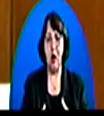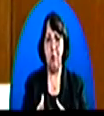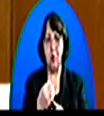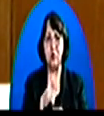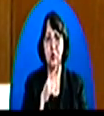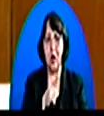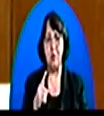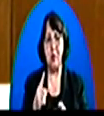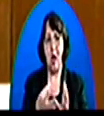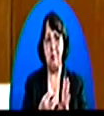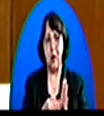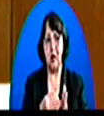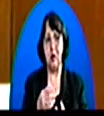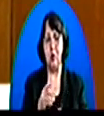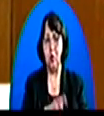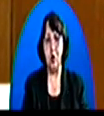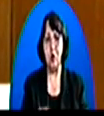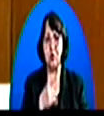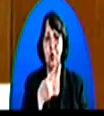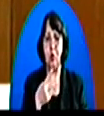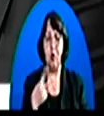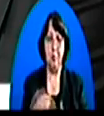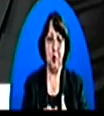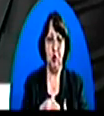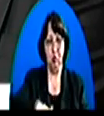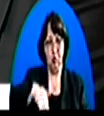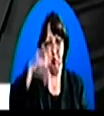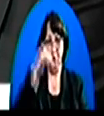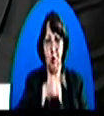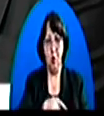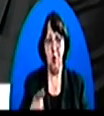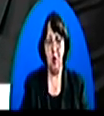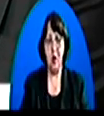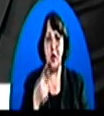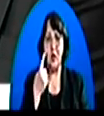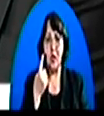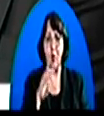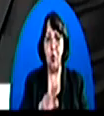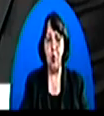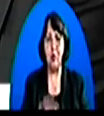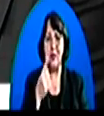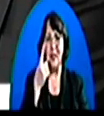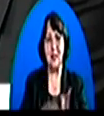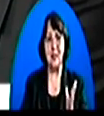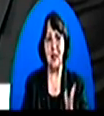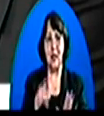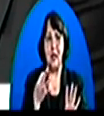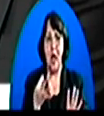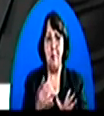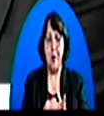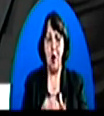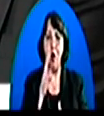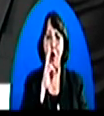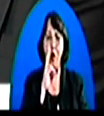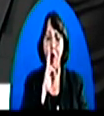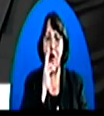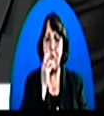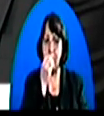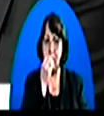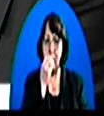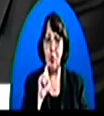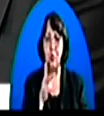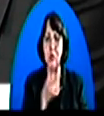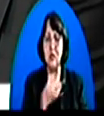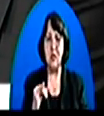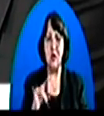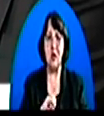хүүхэд 122,000 нь бол том хүн. За нэг одоо хүүхдэд сард 8,000 төгрөнг хүсний эрх хэмжээ өгдөг. За том хүнд